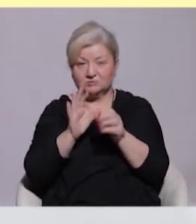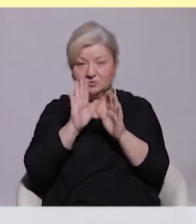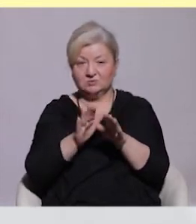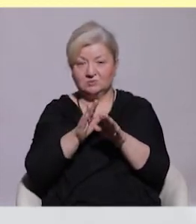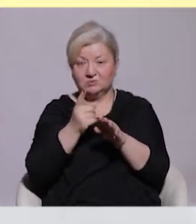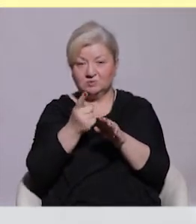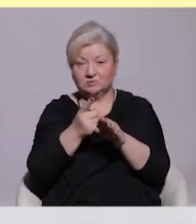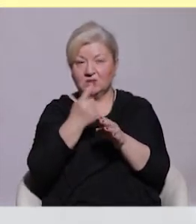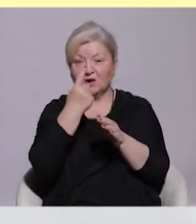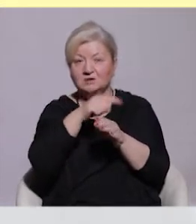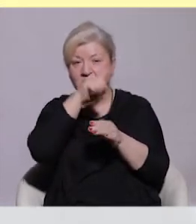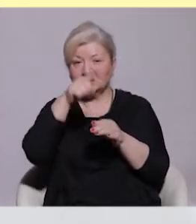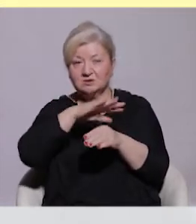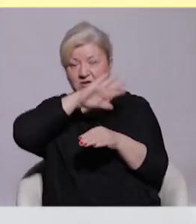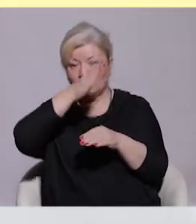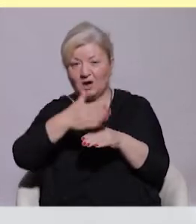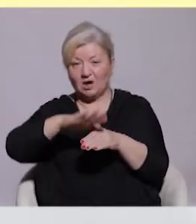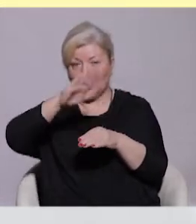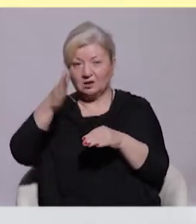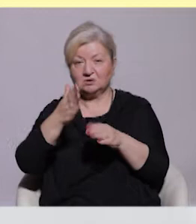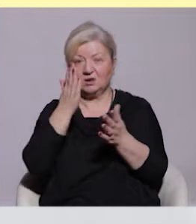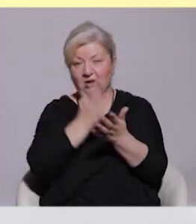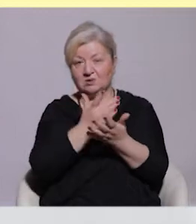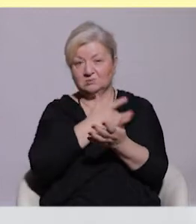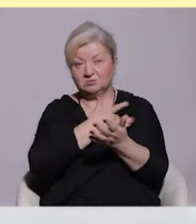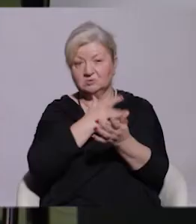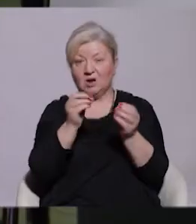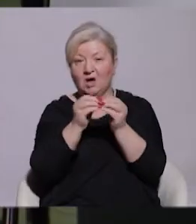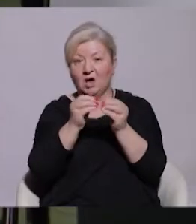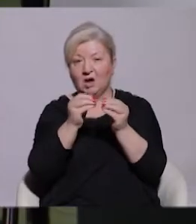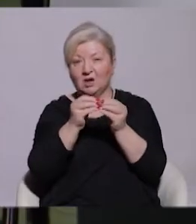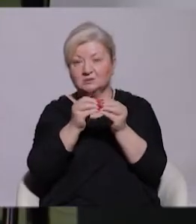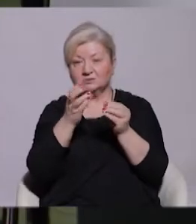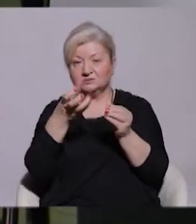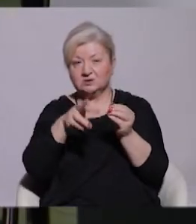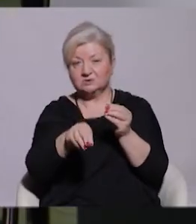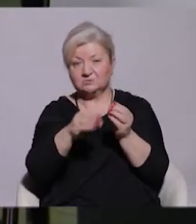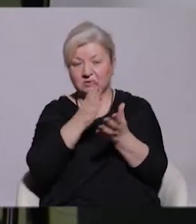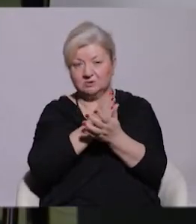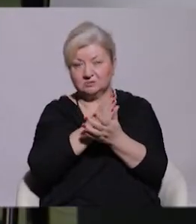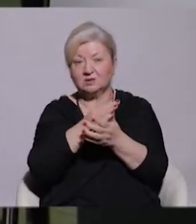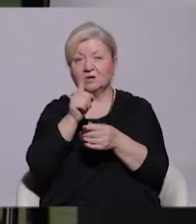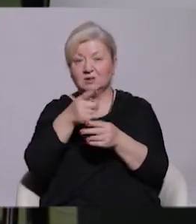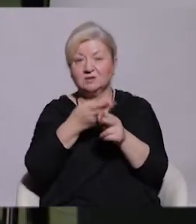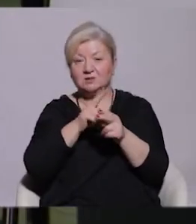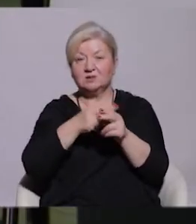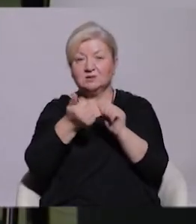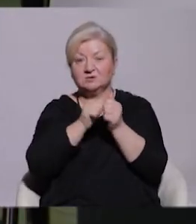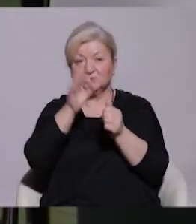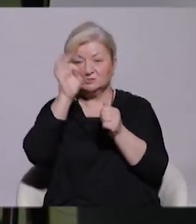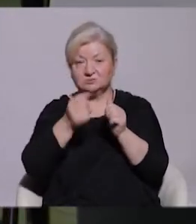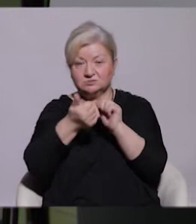დავაპაუზოთ და ნახეთ ერთი ტალღა, აი თითქმის 10 სანტიმეტრია უკვე, ხო? ესე იგი სიხშირის ცვლილება მოქმედებს ტალღის